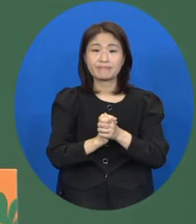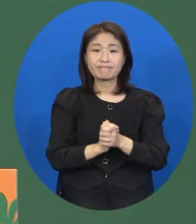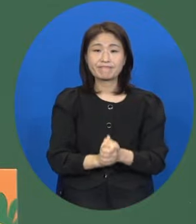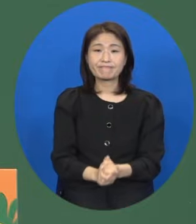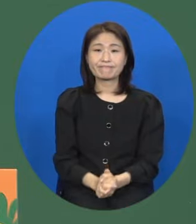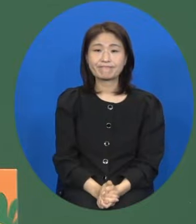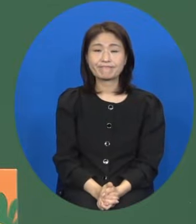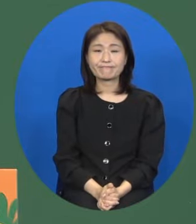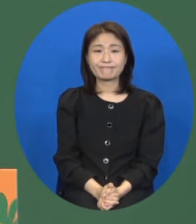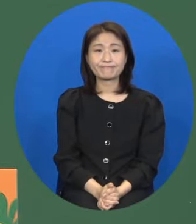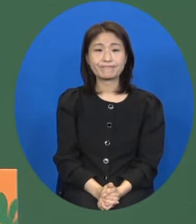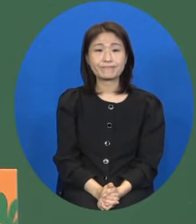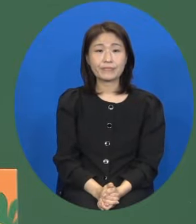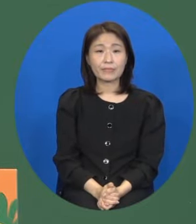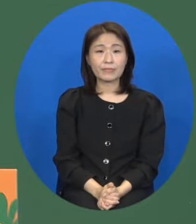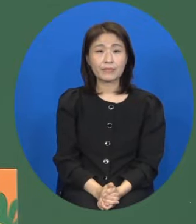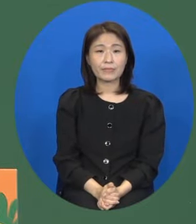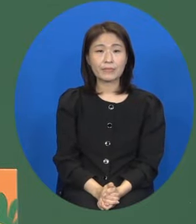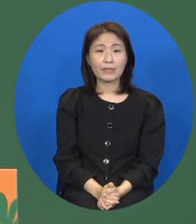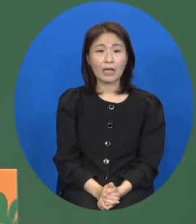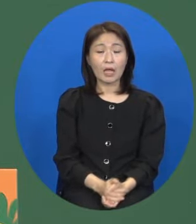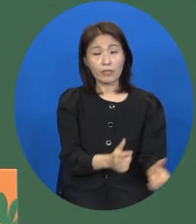아멘. 이제 모두 일어나셔서